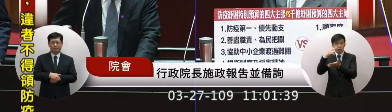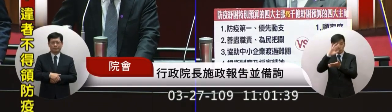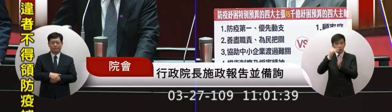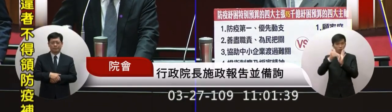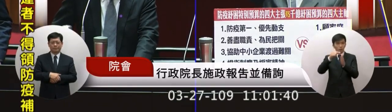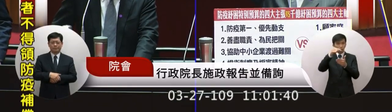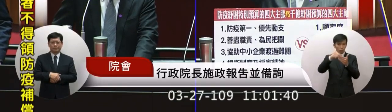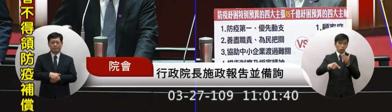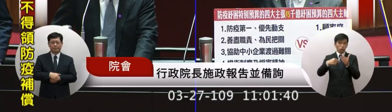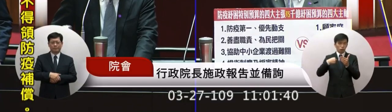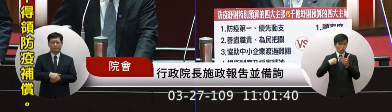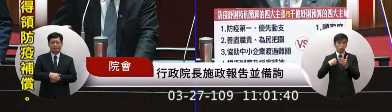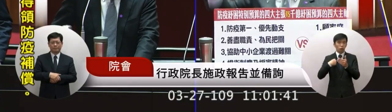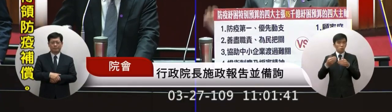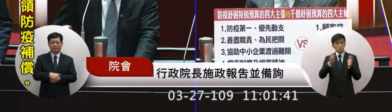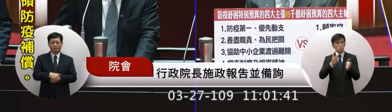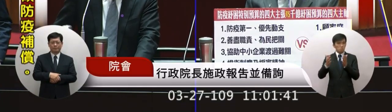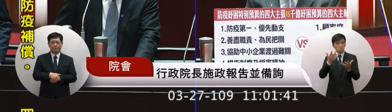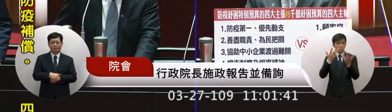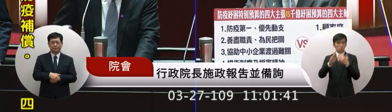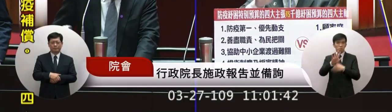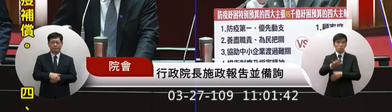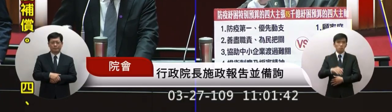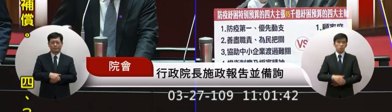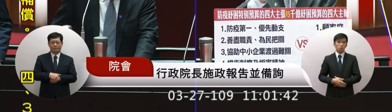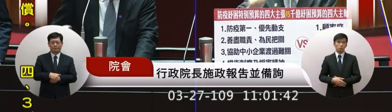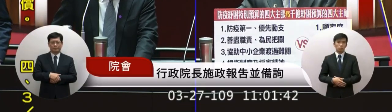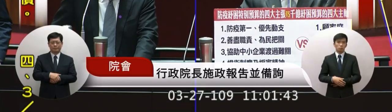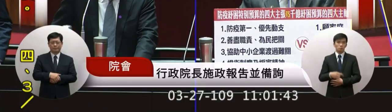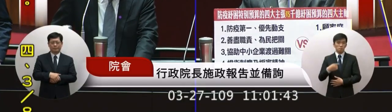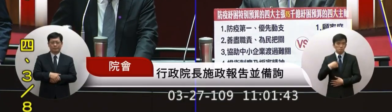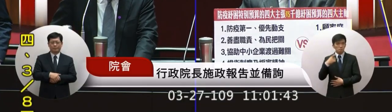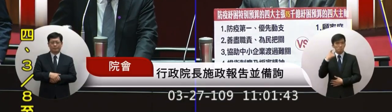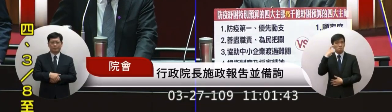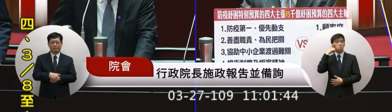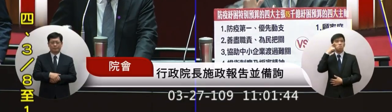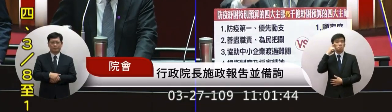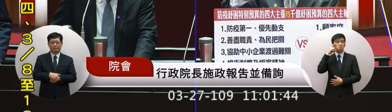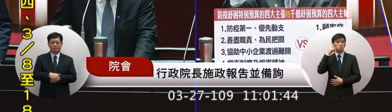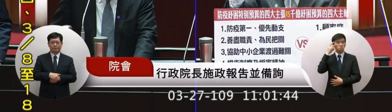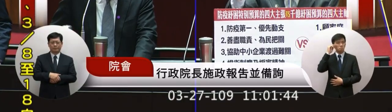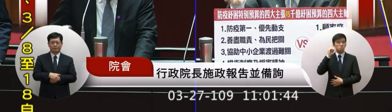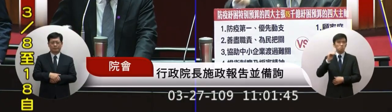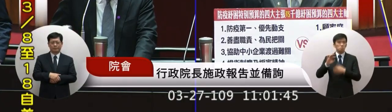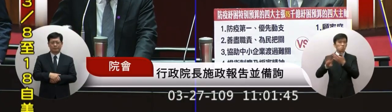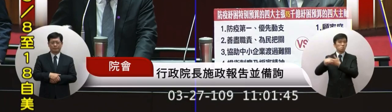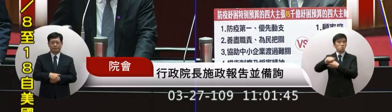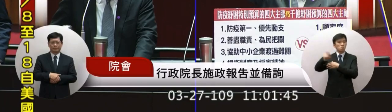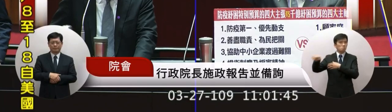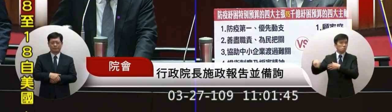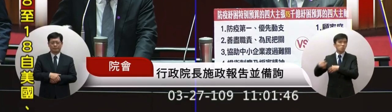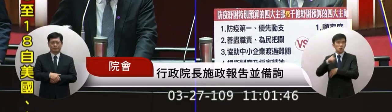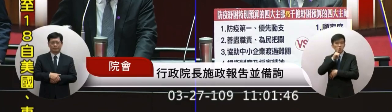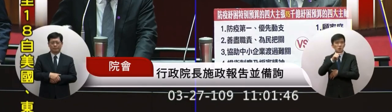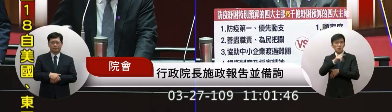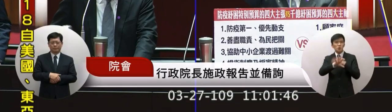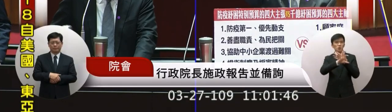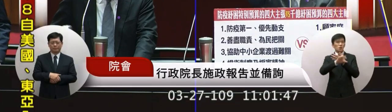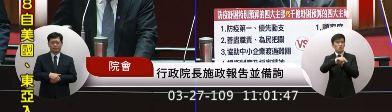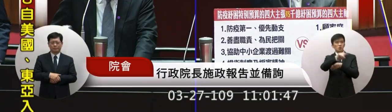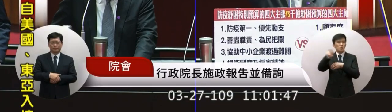个条例，我做一个整个 review， 我感觉讲吼，我该。在讲说啊，对一国偌